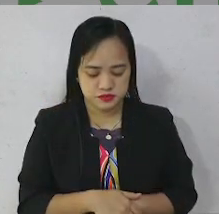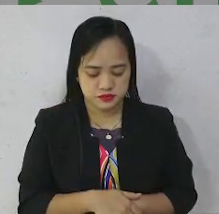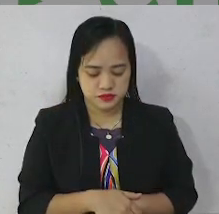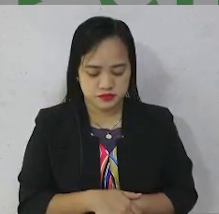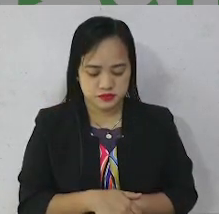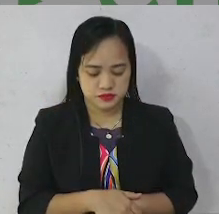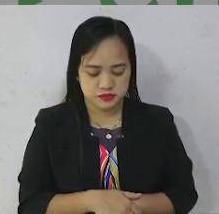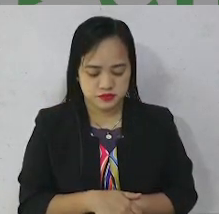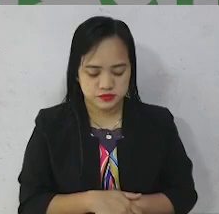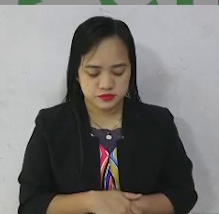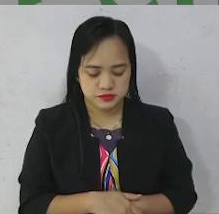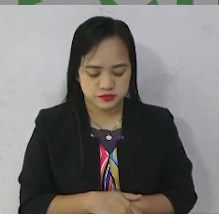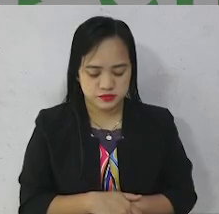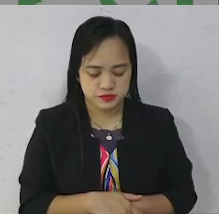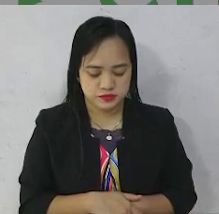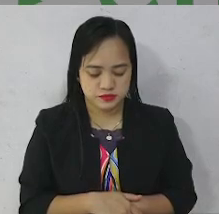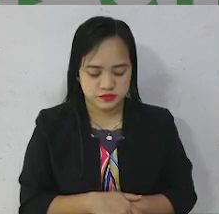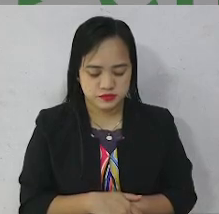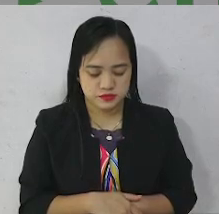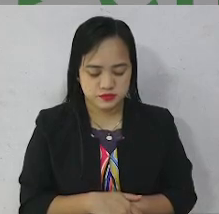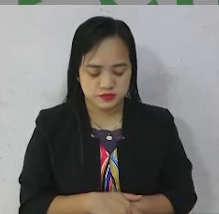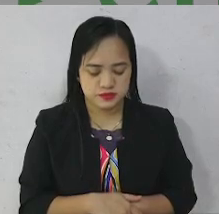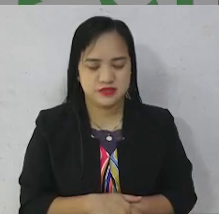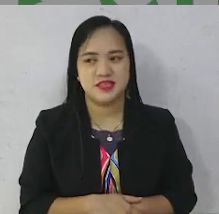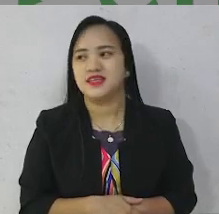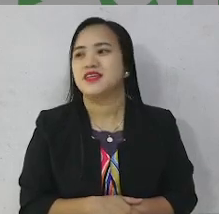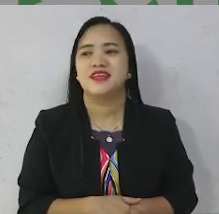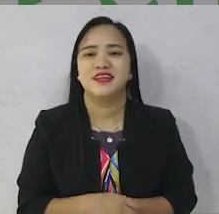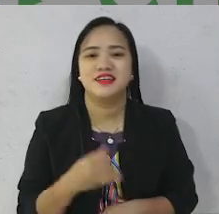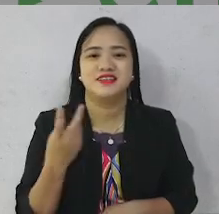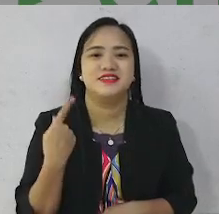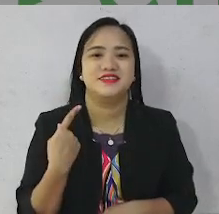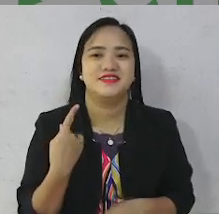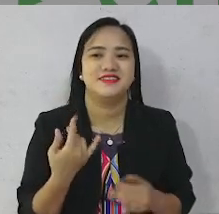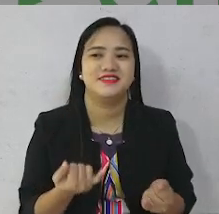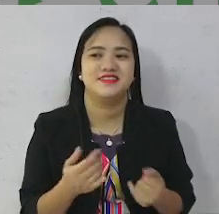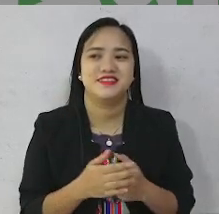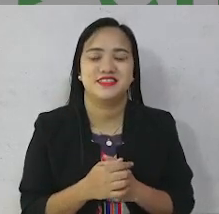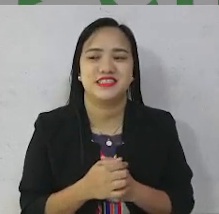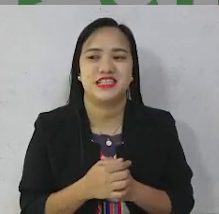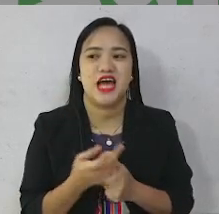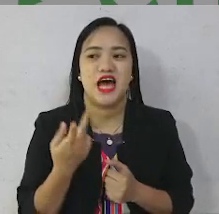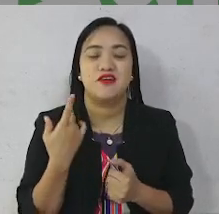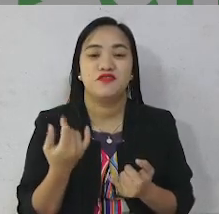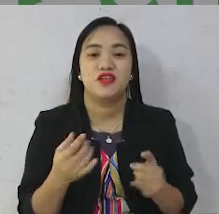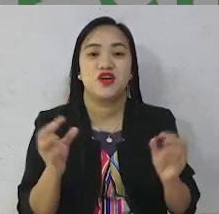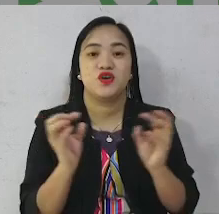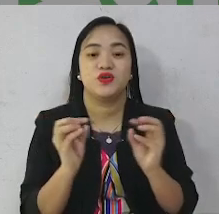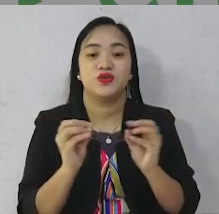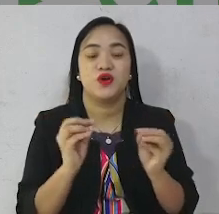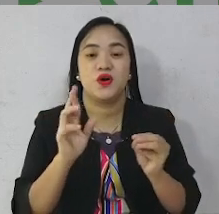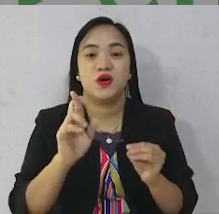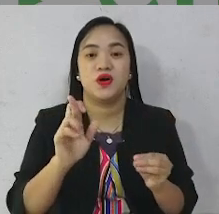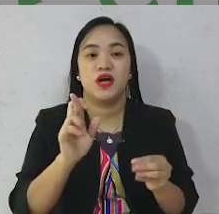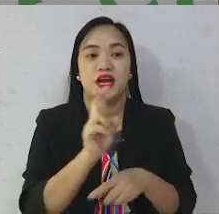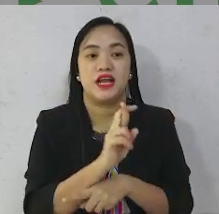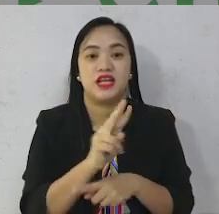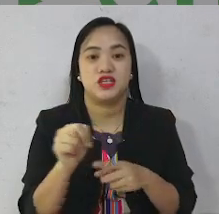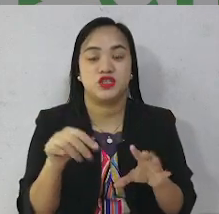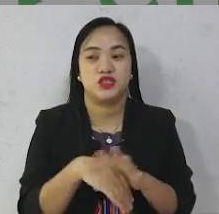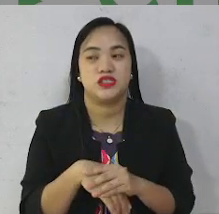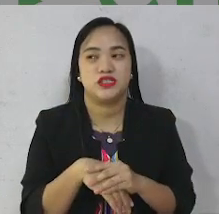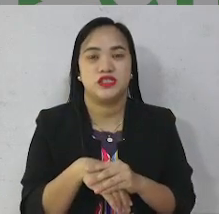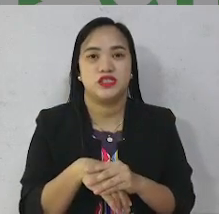Panginoon kung sa Saan tayo mapupunta dito pero bast n walang relation po sa sugat niyo O sige na hindi ang